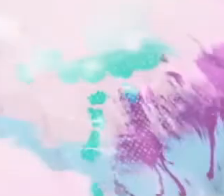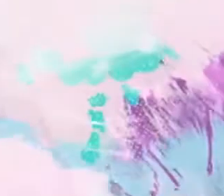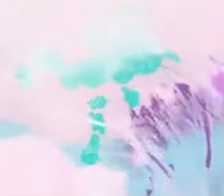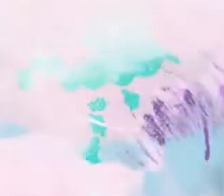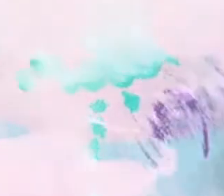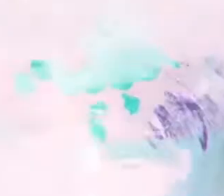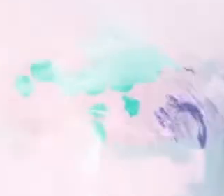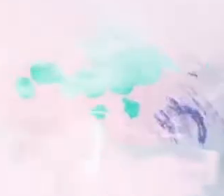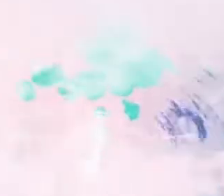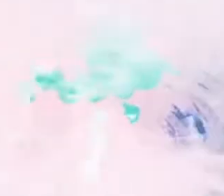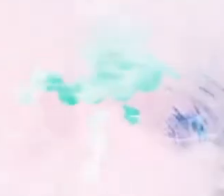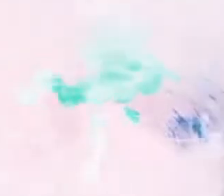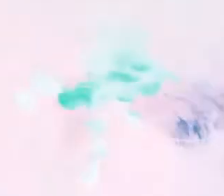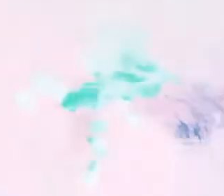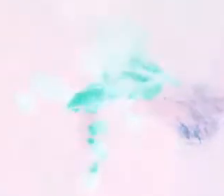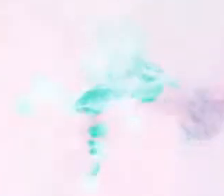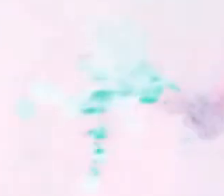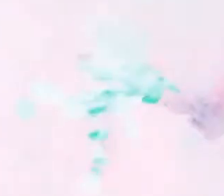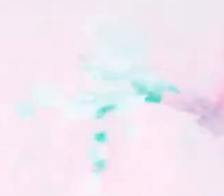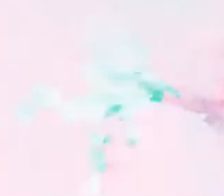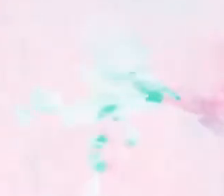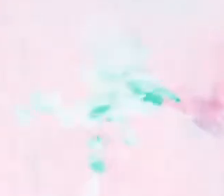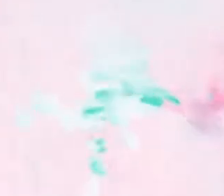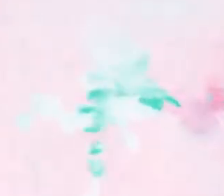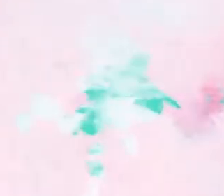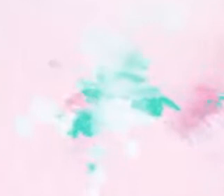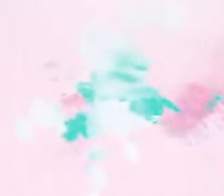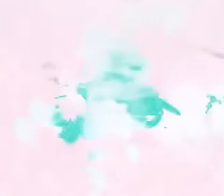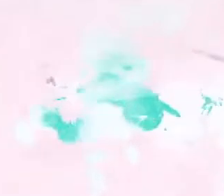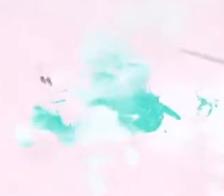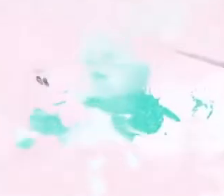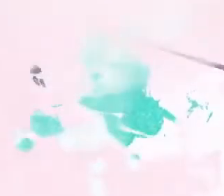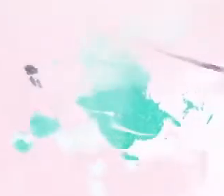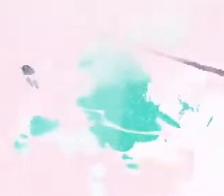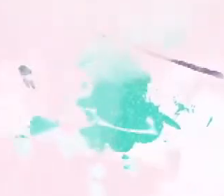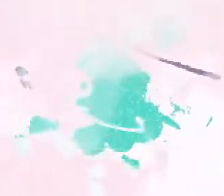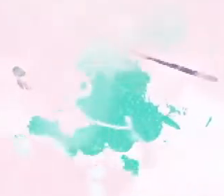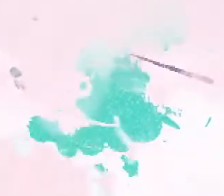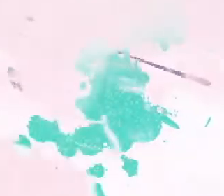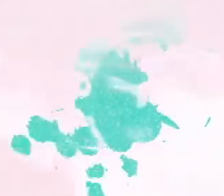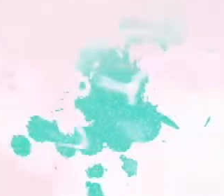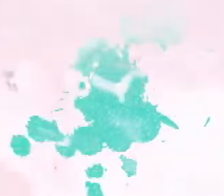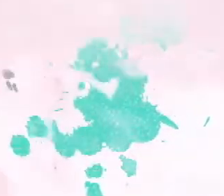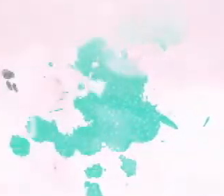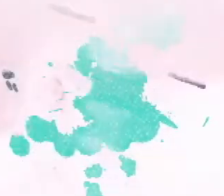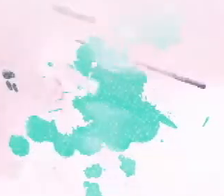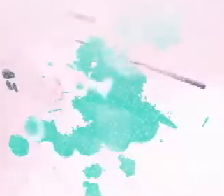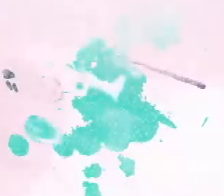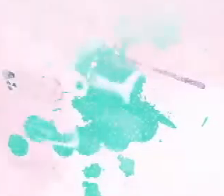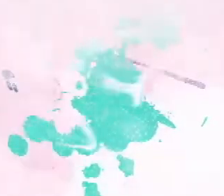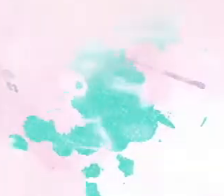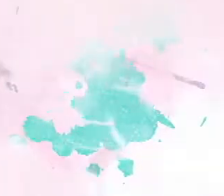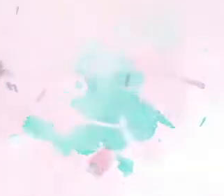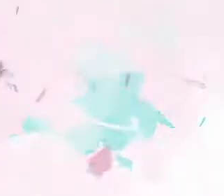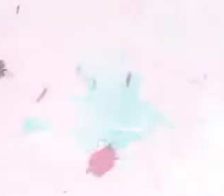Rancangan Santapan Jiwa My Quran Time ini dibawakan oleh MFDM Group of Companies, 3Q Equestrian dan Fraser